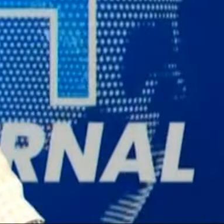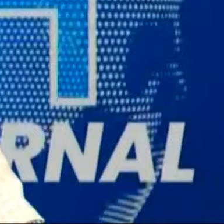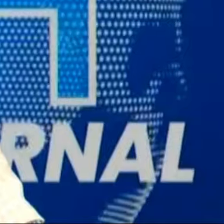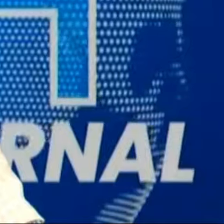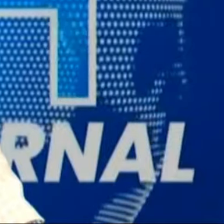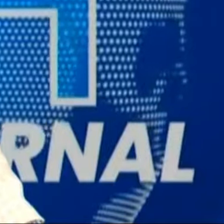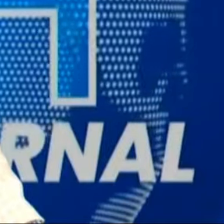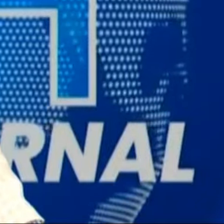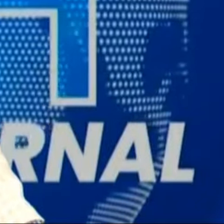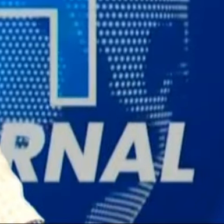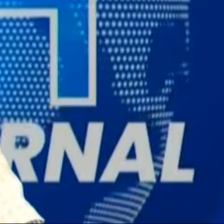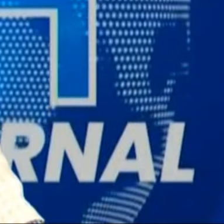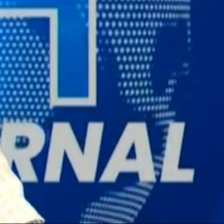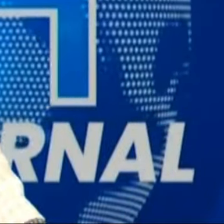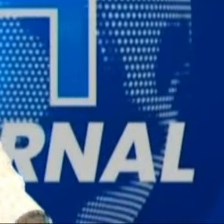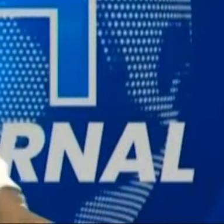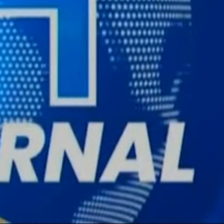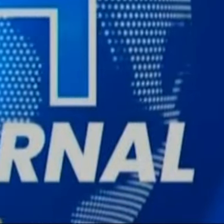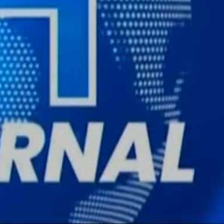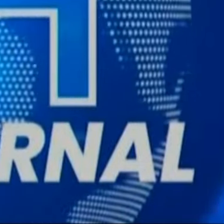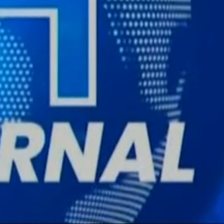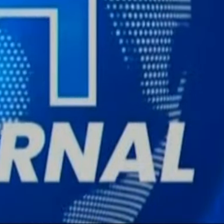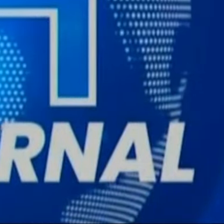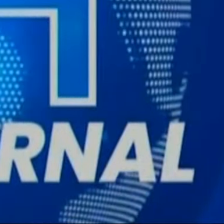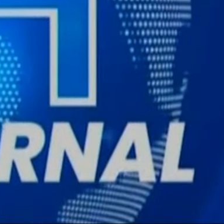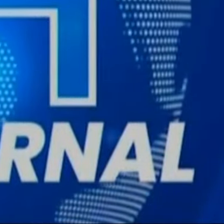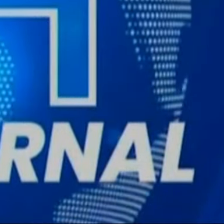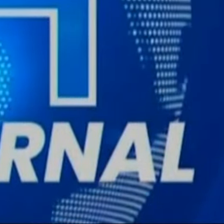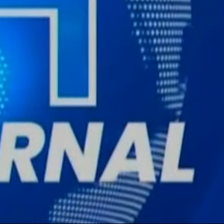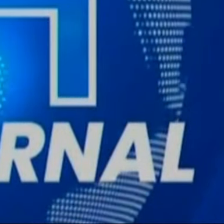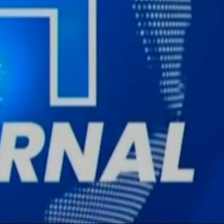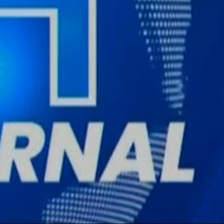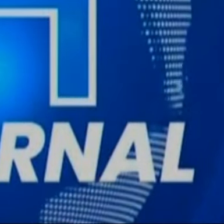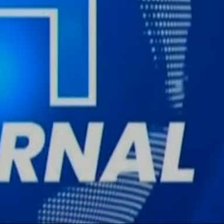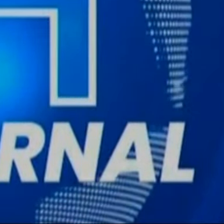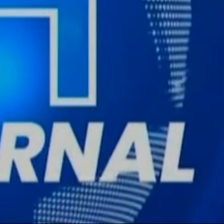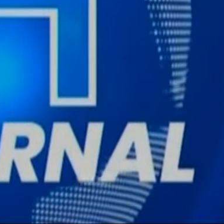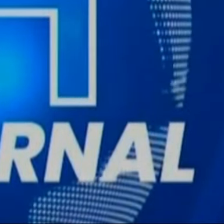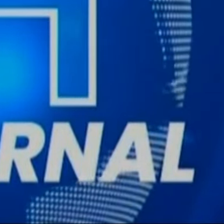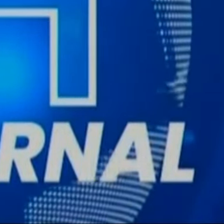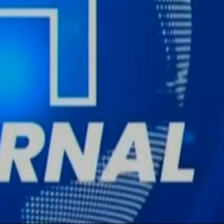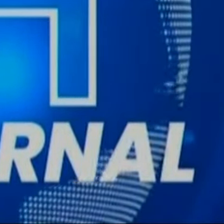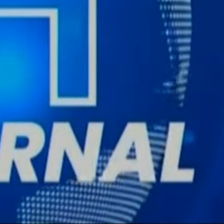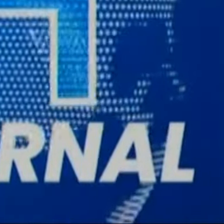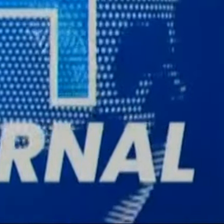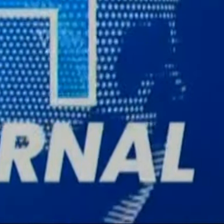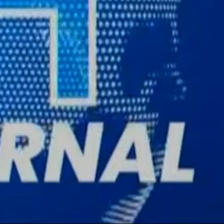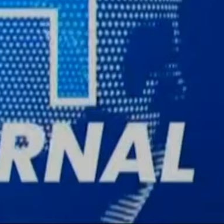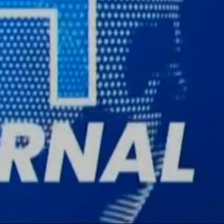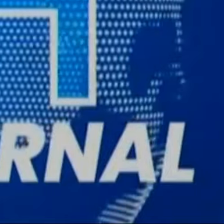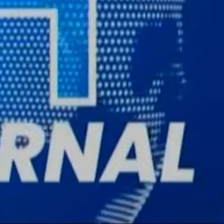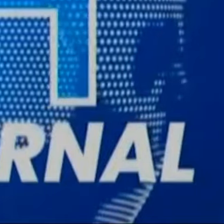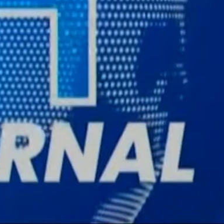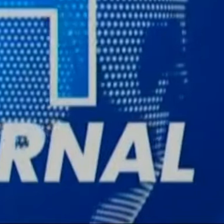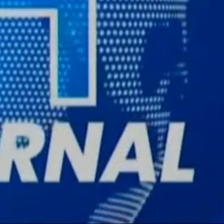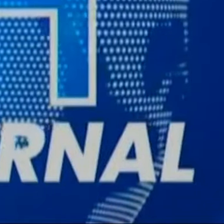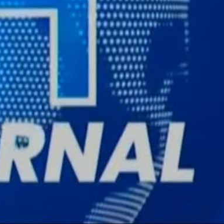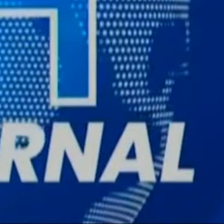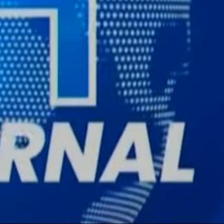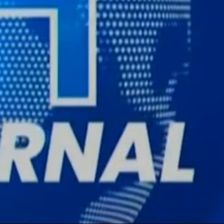d'une rencontre à la Cité de l'Union africaine. Sur un ton ferme, Félix Tshisekedi a déploré les antivaleurs constatées au cours